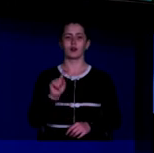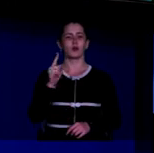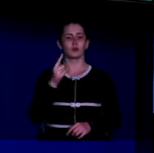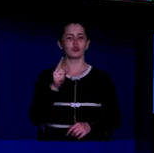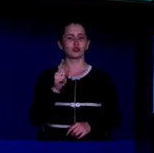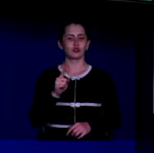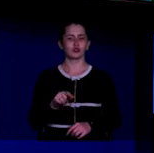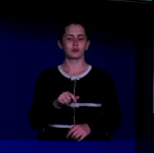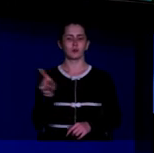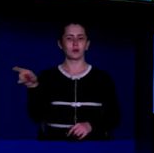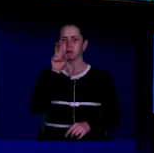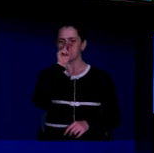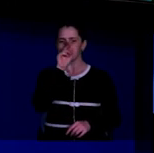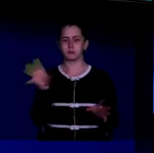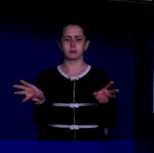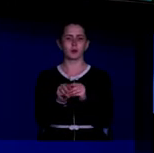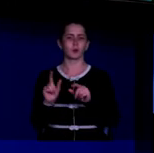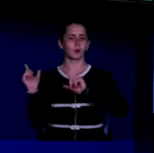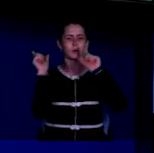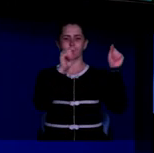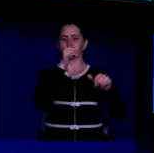Почему серая шейка не могла улететь со стаей?